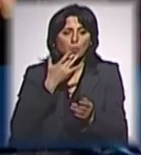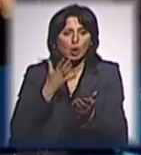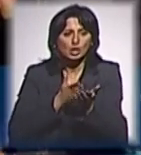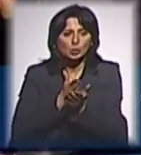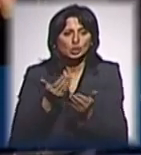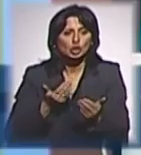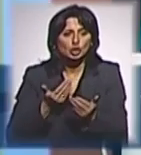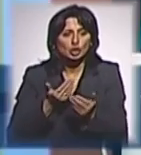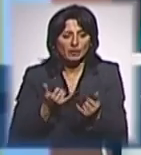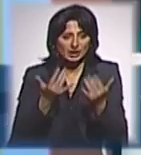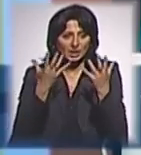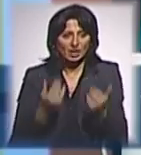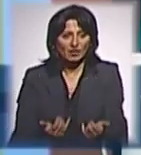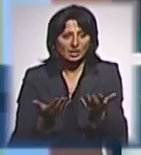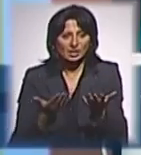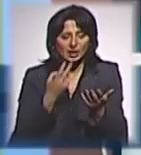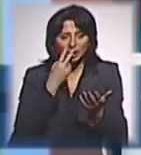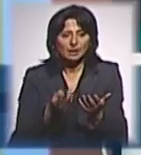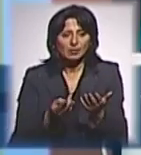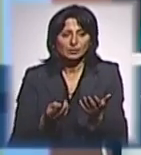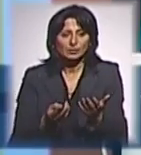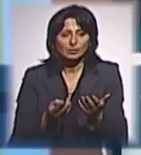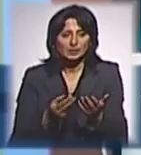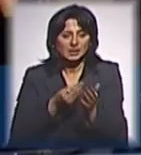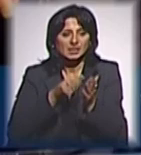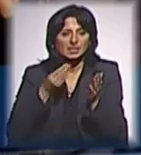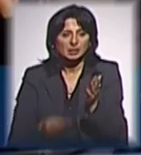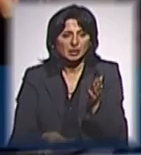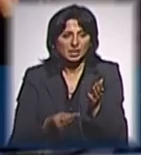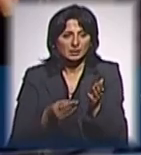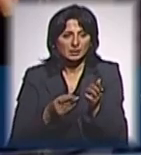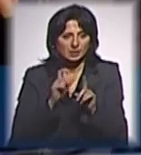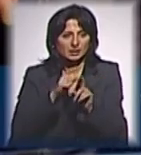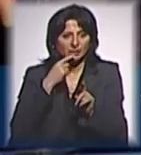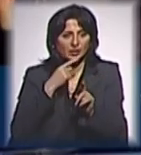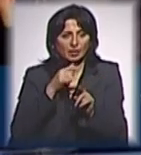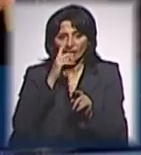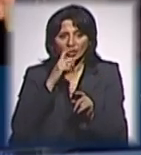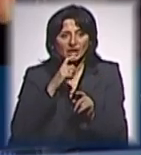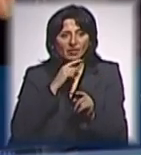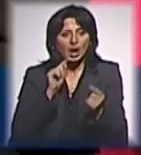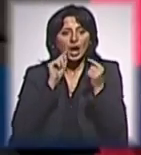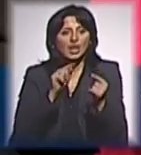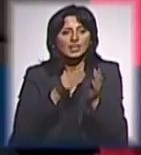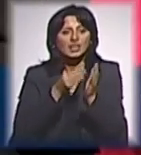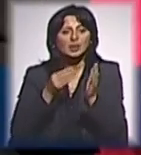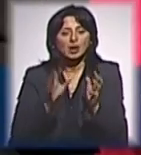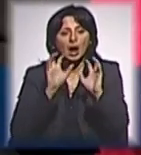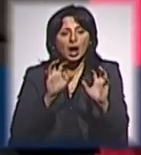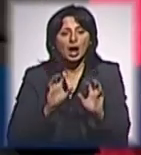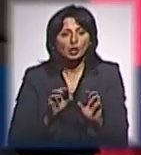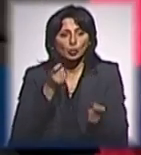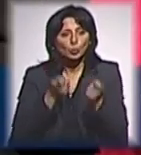პოლიტიკური ცხოვრება, დღევანდელი მოცემულობა და დისკრიმინაცია ახსენა ფიქრიამ. ვერ გავიგე ეს ანტიდისკრიმინაციულ